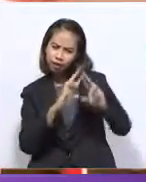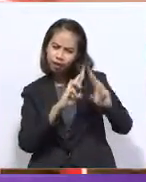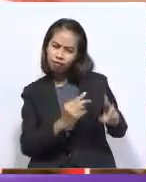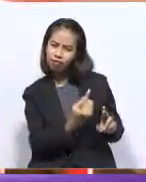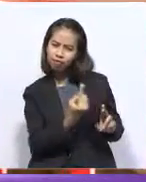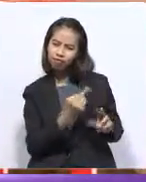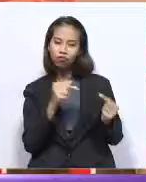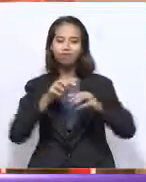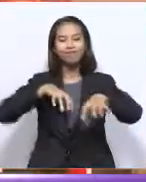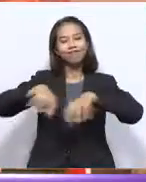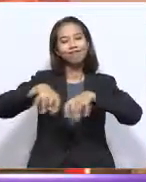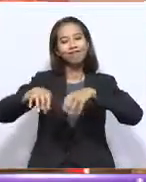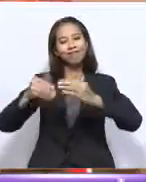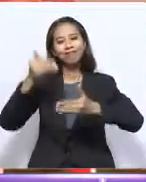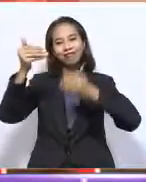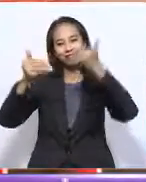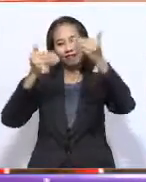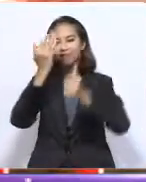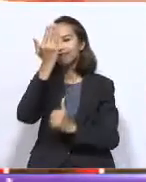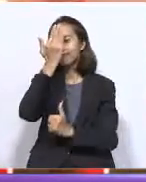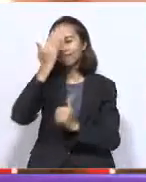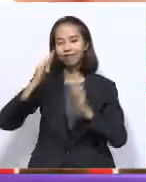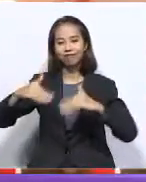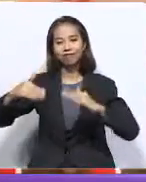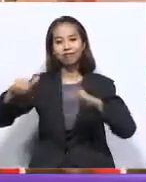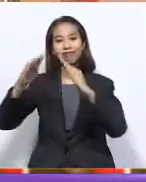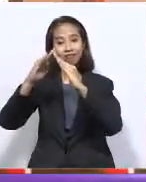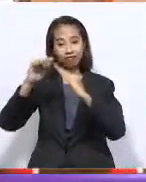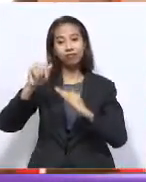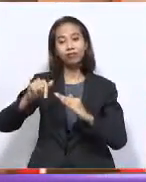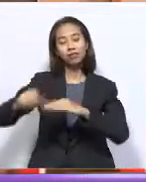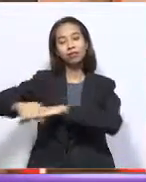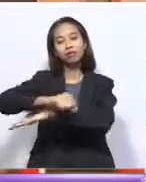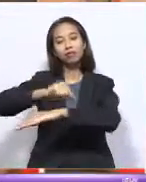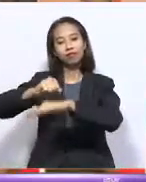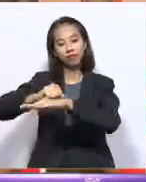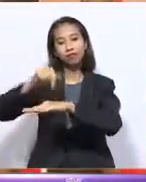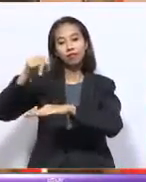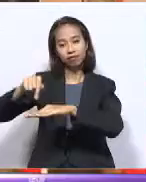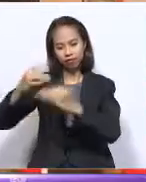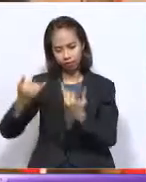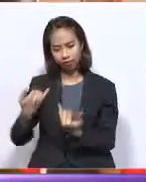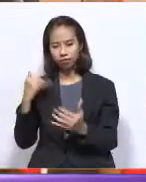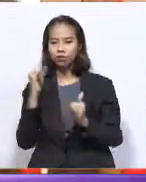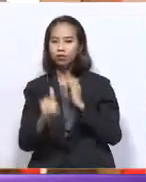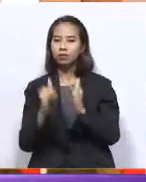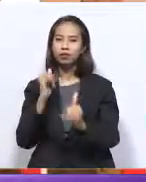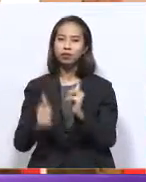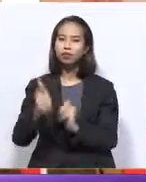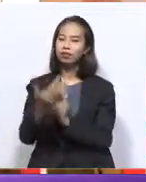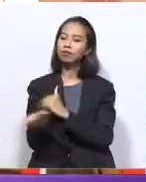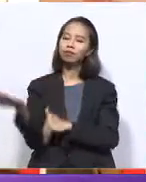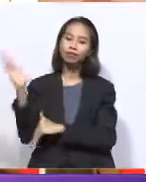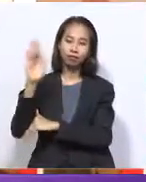อุ่นไอรักคลายความหนาวณพระลานพระราชวังดุสิตและสนามเสือป่านะครับซึ่งคุณผู้ชมก็ยังคงสามารถเดินทางมาเที่ยวชมได้ทั้งวัน